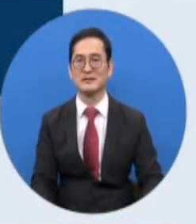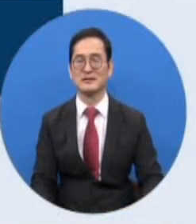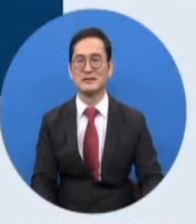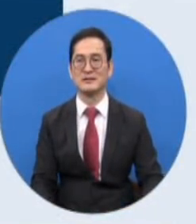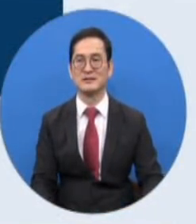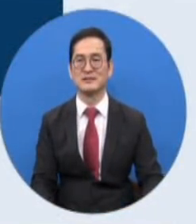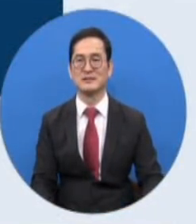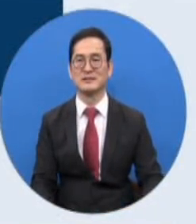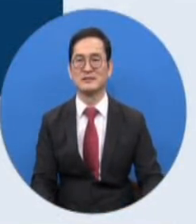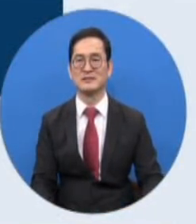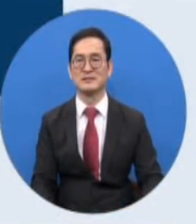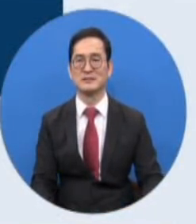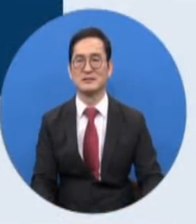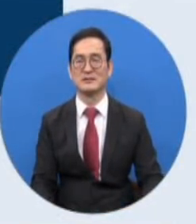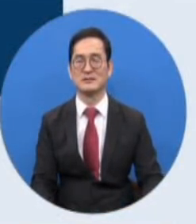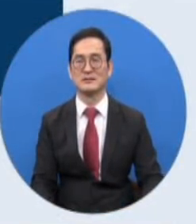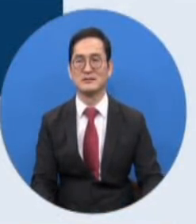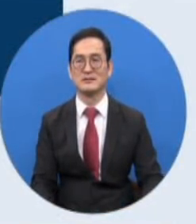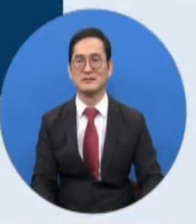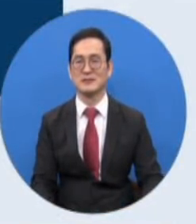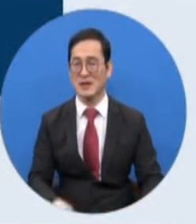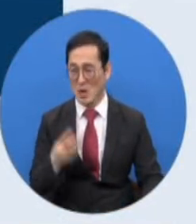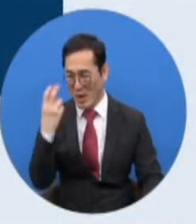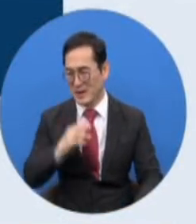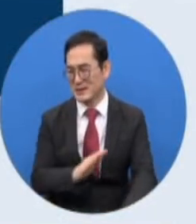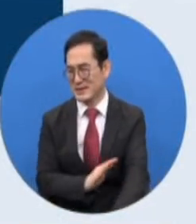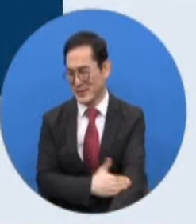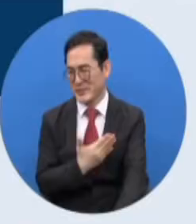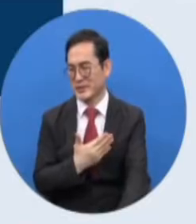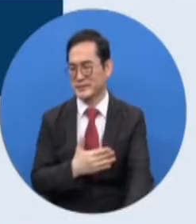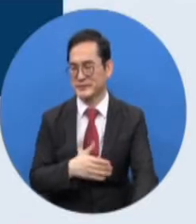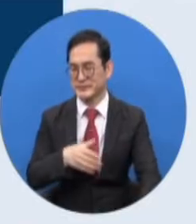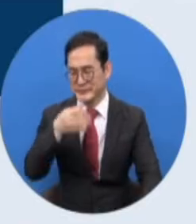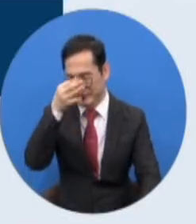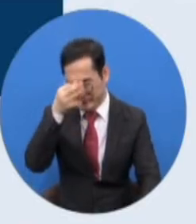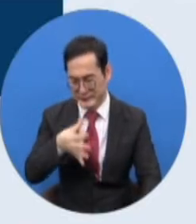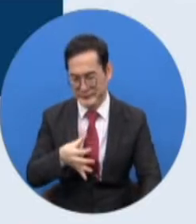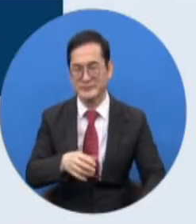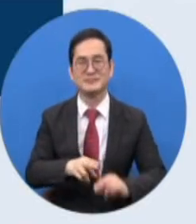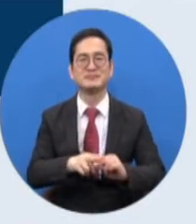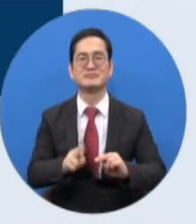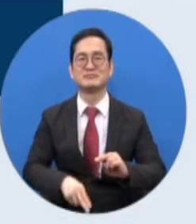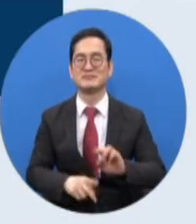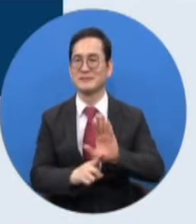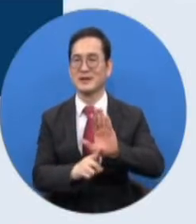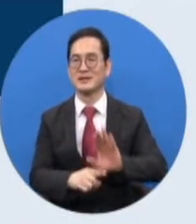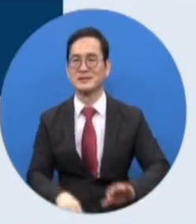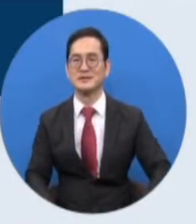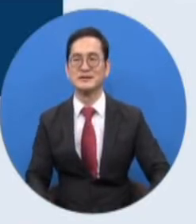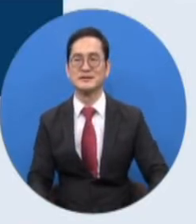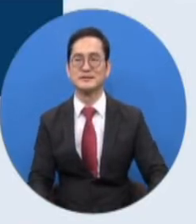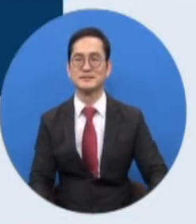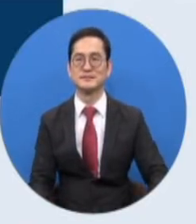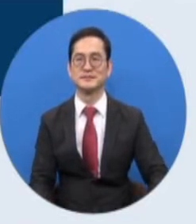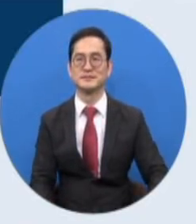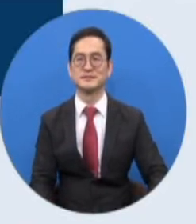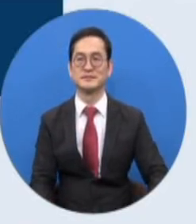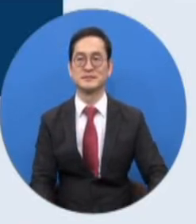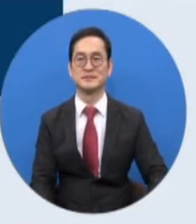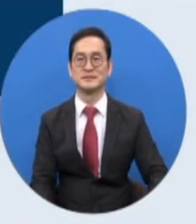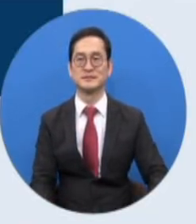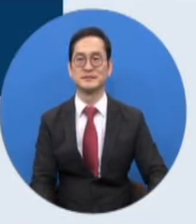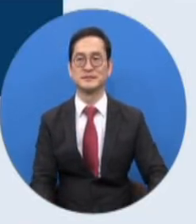갑자기 돌연 사의 표명, 사전투표 부실관리 논란 후 최근까지 지방선거 매듭 짓겠다. 그런데 부실관리를 사죄한다며 돌연 사의를